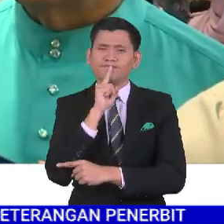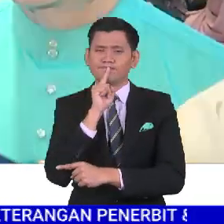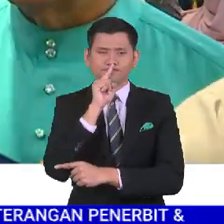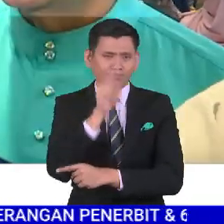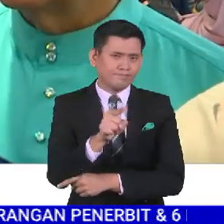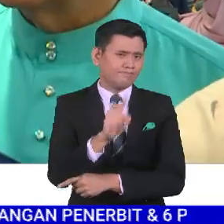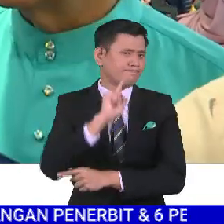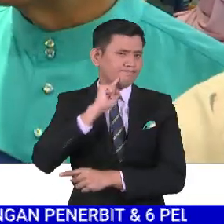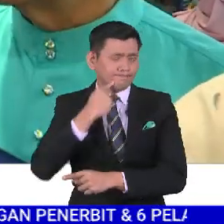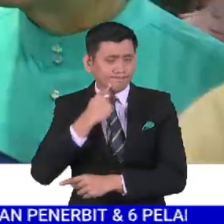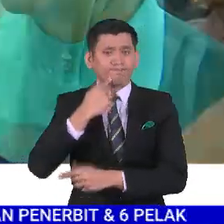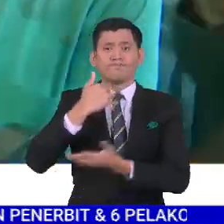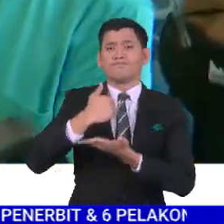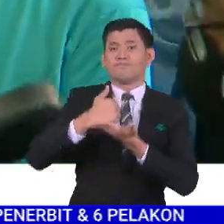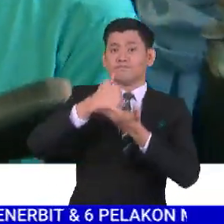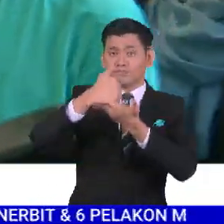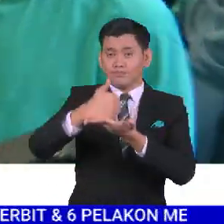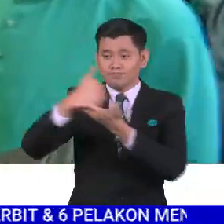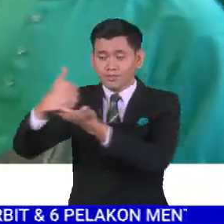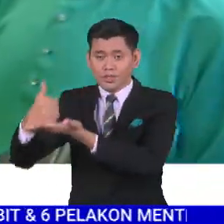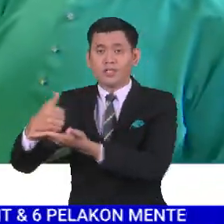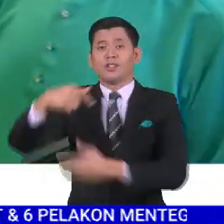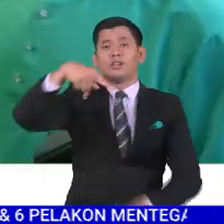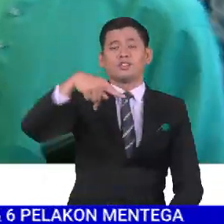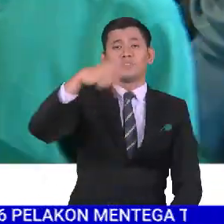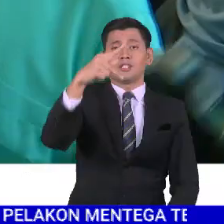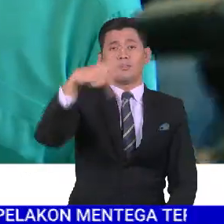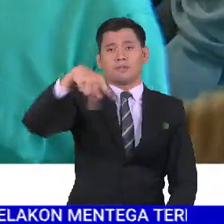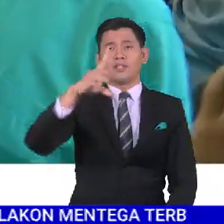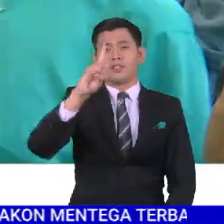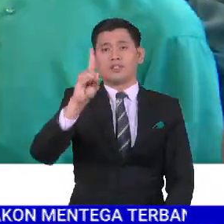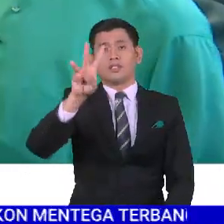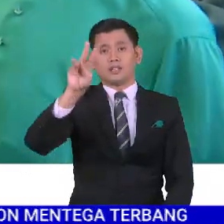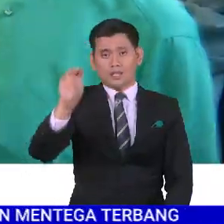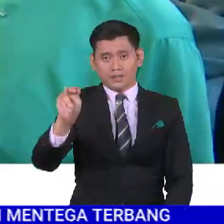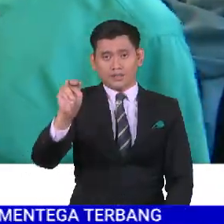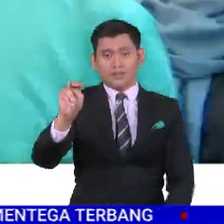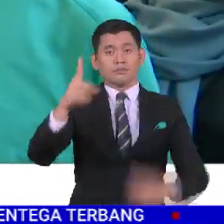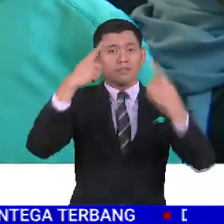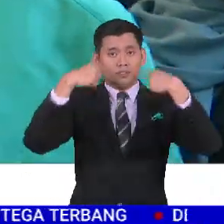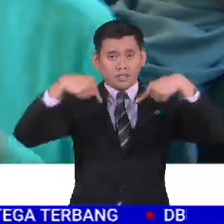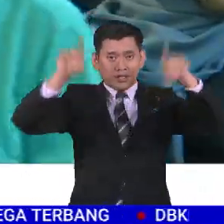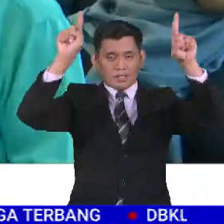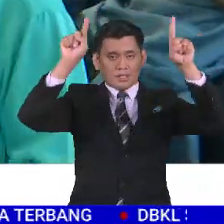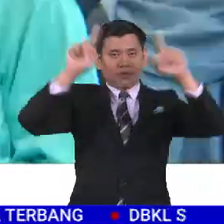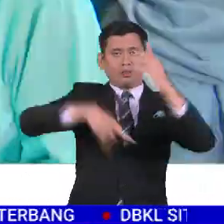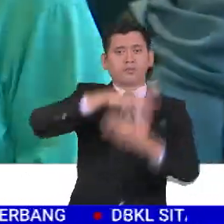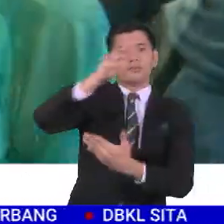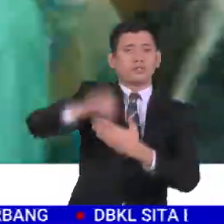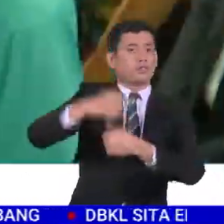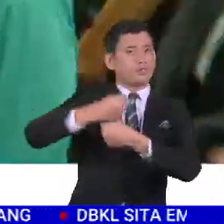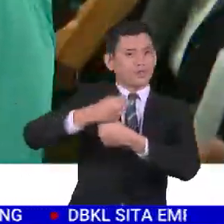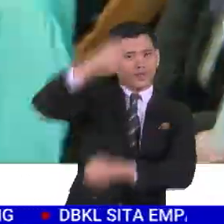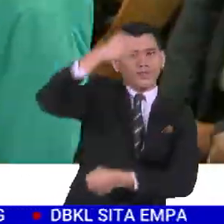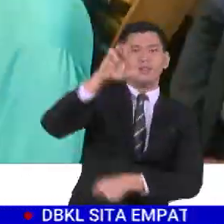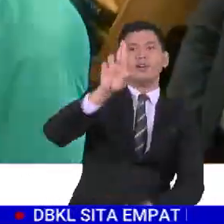serius dalam membantu KPDN menjayakan konsep payung rahmah.